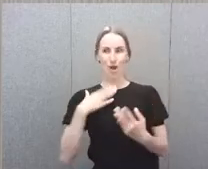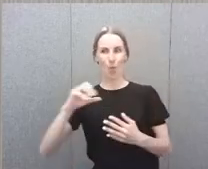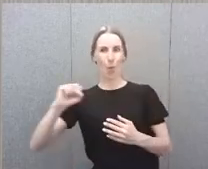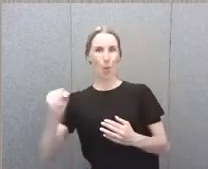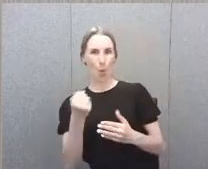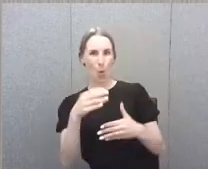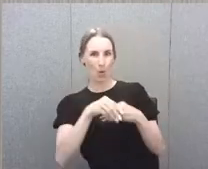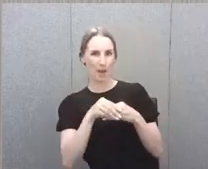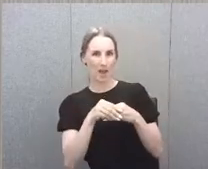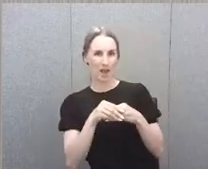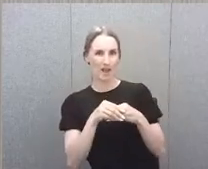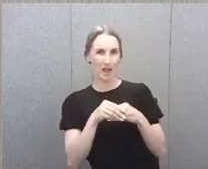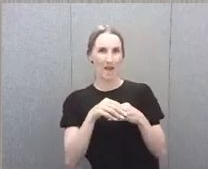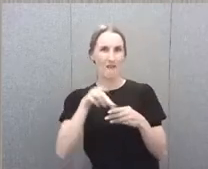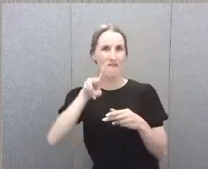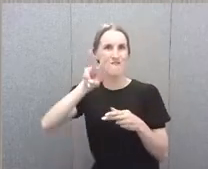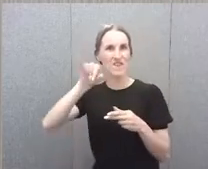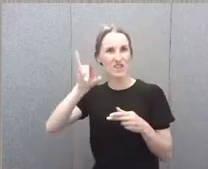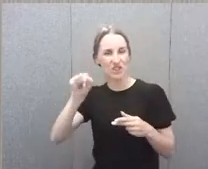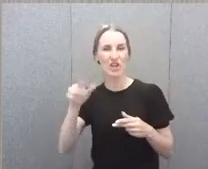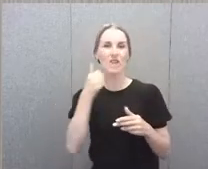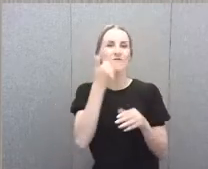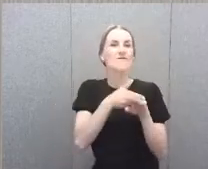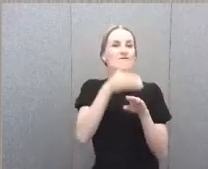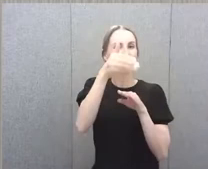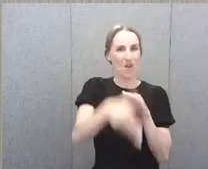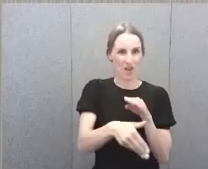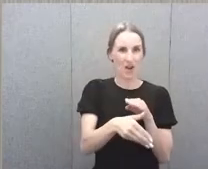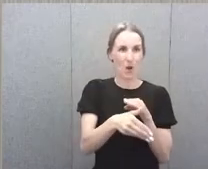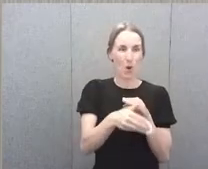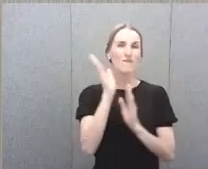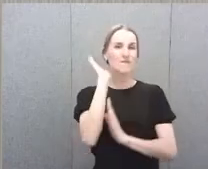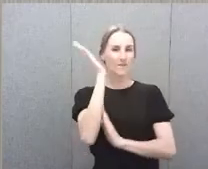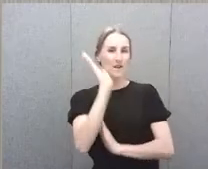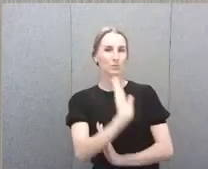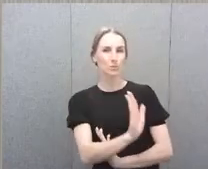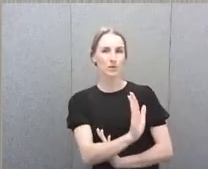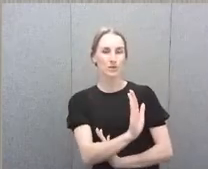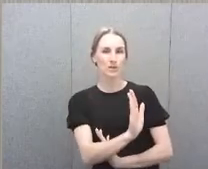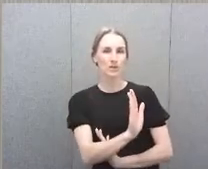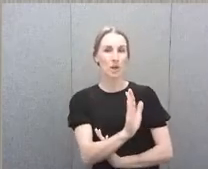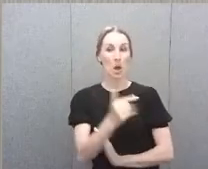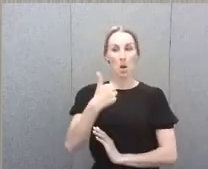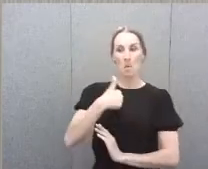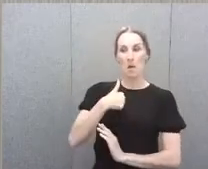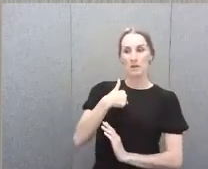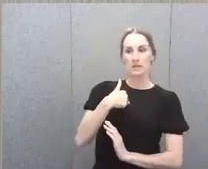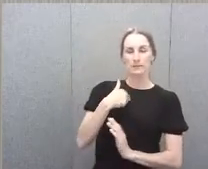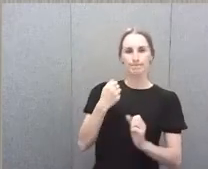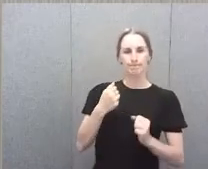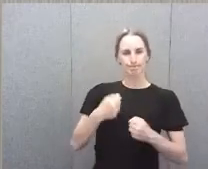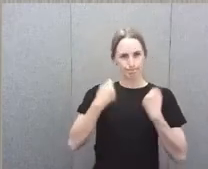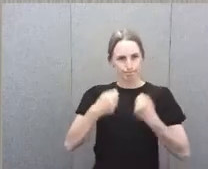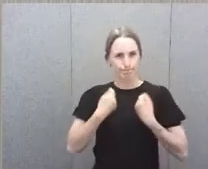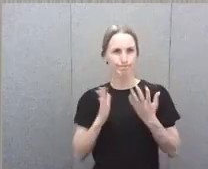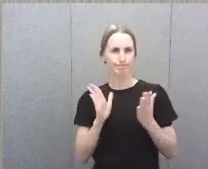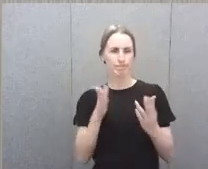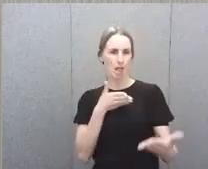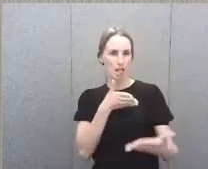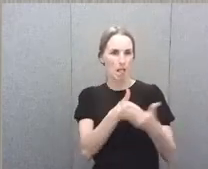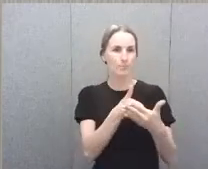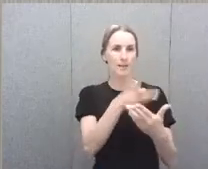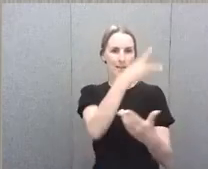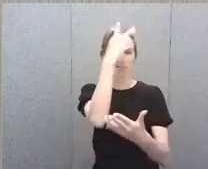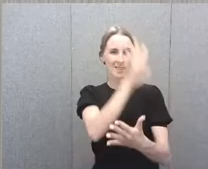в ее внедрении второго национального плана действий, и мы очень горды тем, что поддерживаем, спонсируем